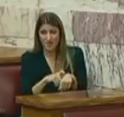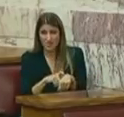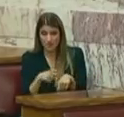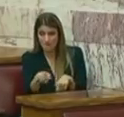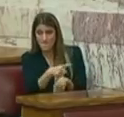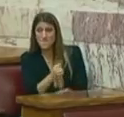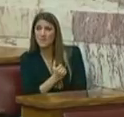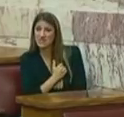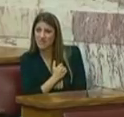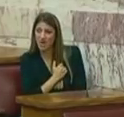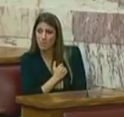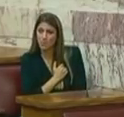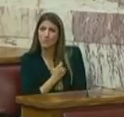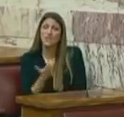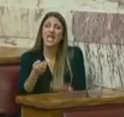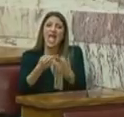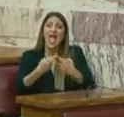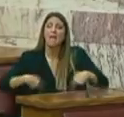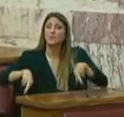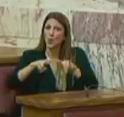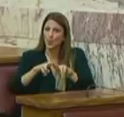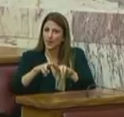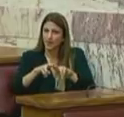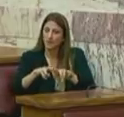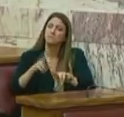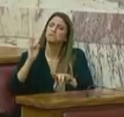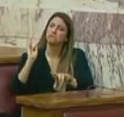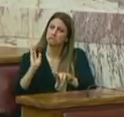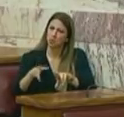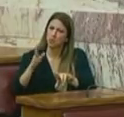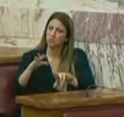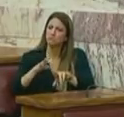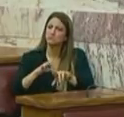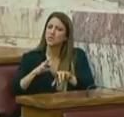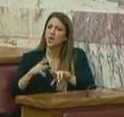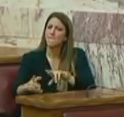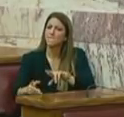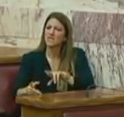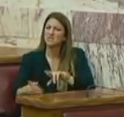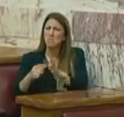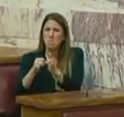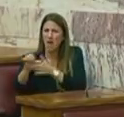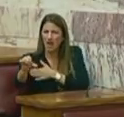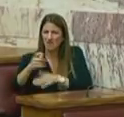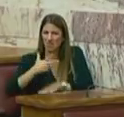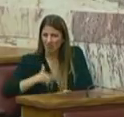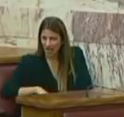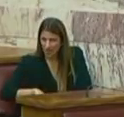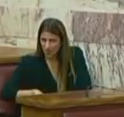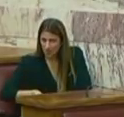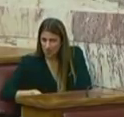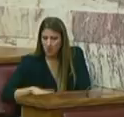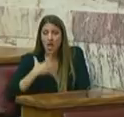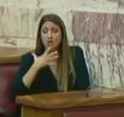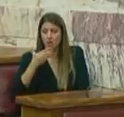πίστευαν ότι η Επιτροπή θα οδηγεί το σε μία άποψη παραγραφής, γι' αυτό τόσο